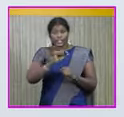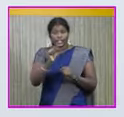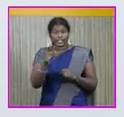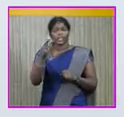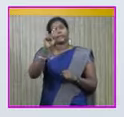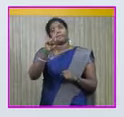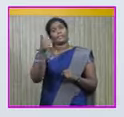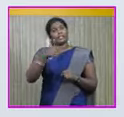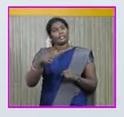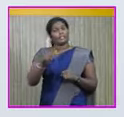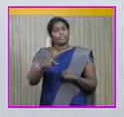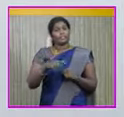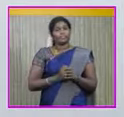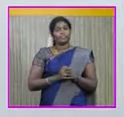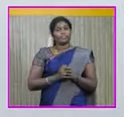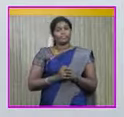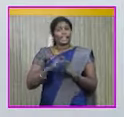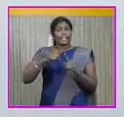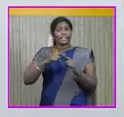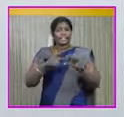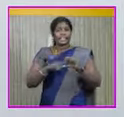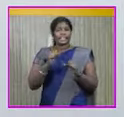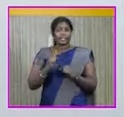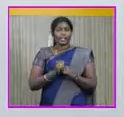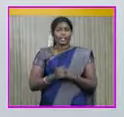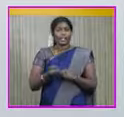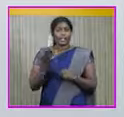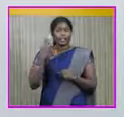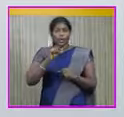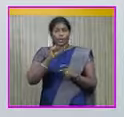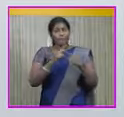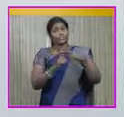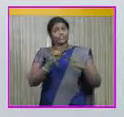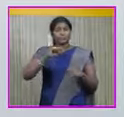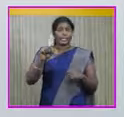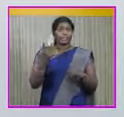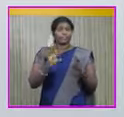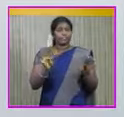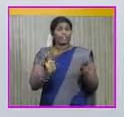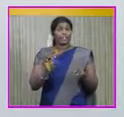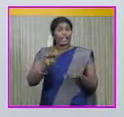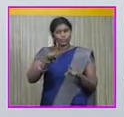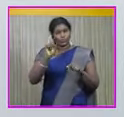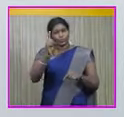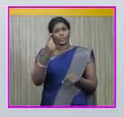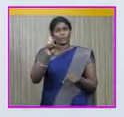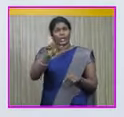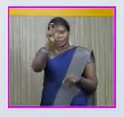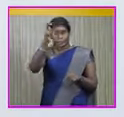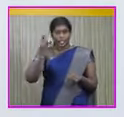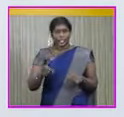போட்டுடலாம். அடுத்தது TE, எதுவும் நம்ம கூட்டவோ கழிக்கவோ வேண்டிய அவசியம் இல்லை, அது ஒரே ஒரு பக்கம்தான், அதை நம்ம